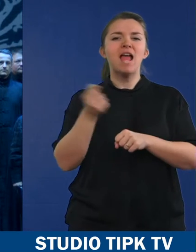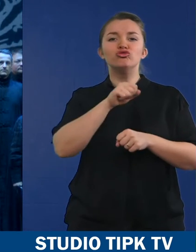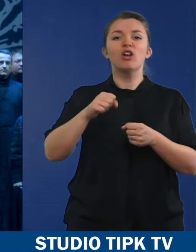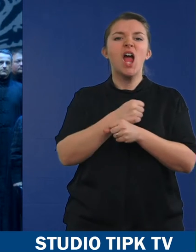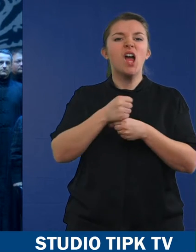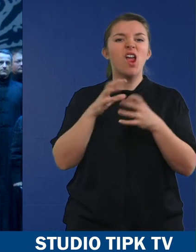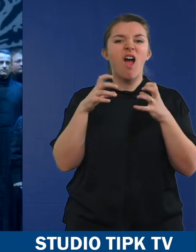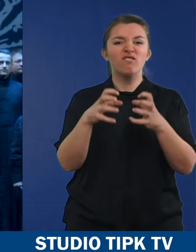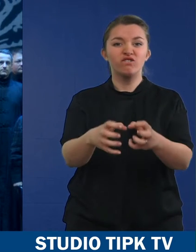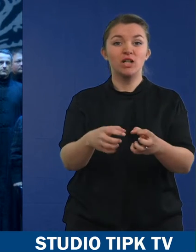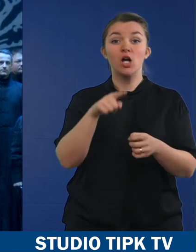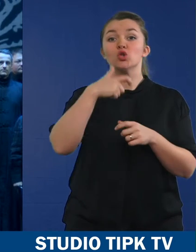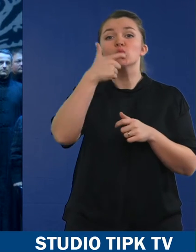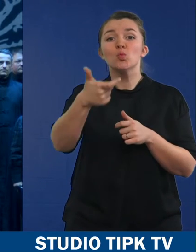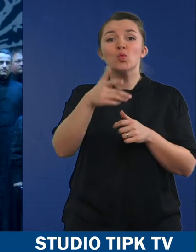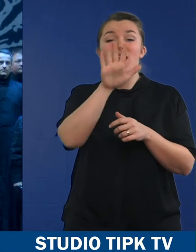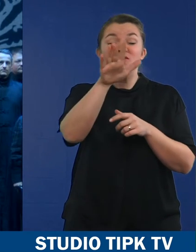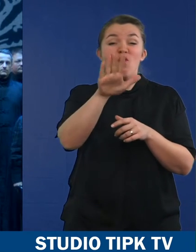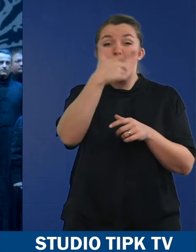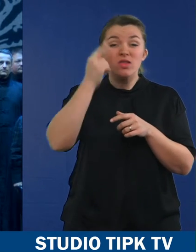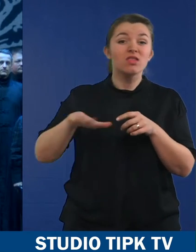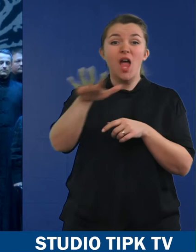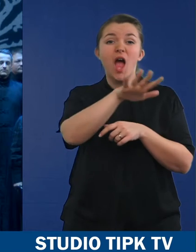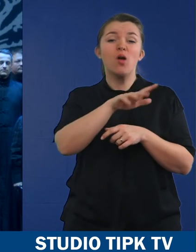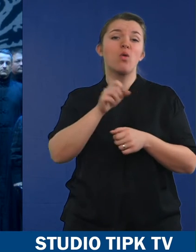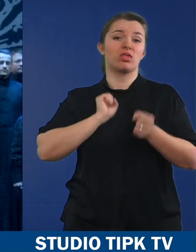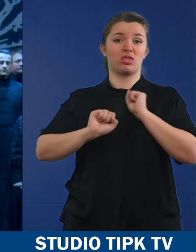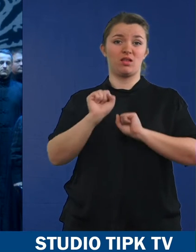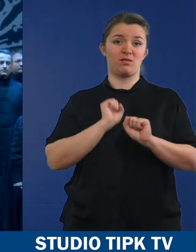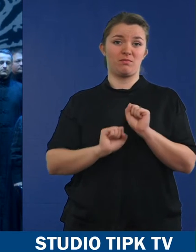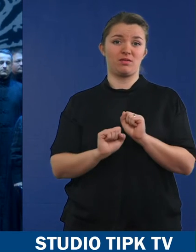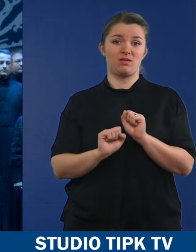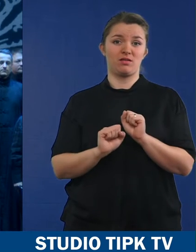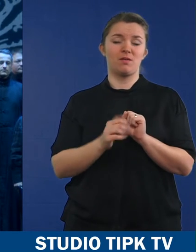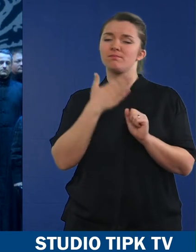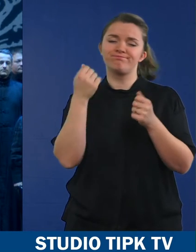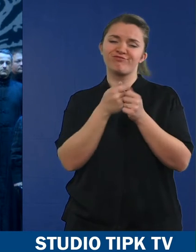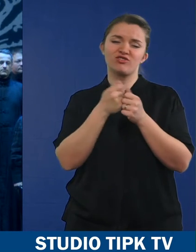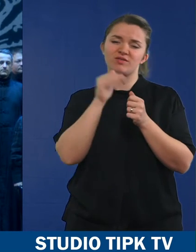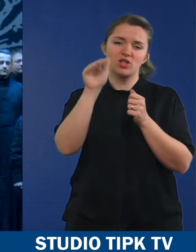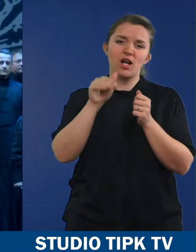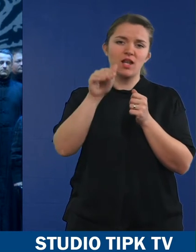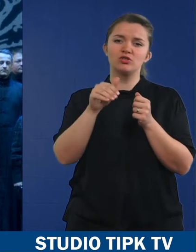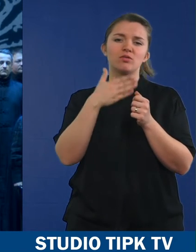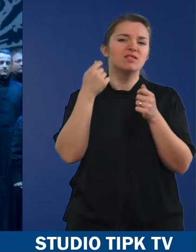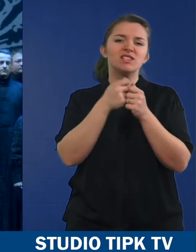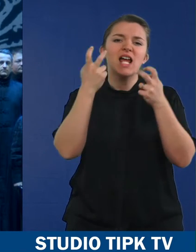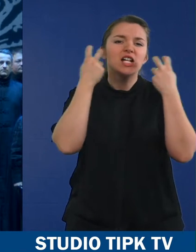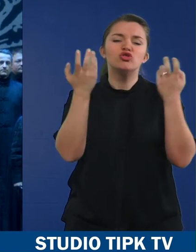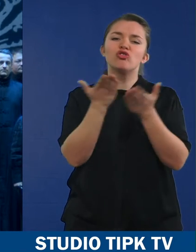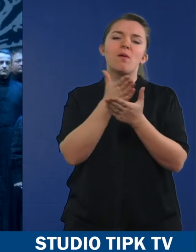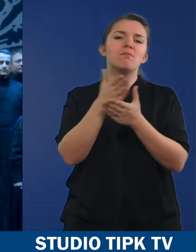zunaj. Tam zunaj pa narod, tvoj narod krivice trpi. Za manj kličeš. Za manj iščeš med